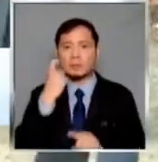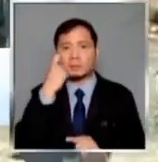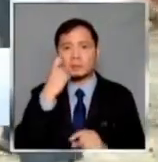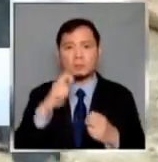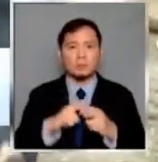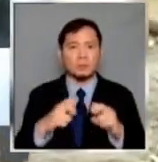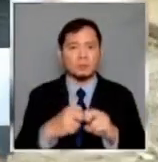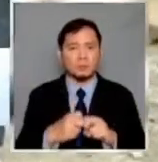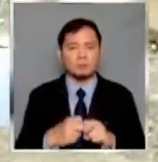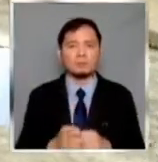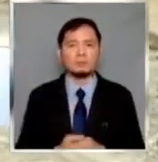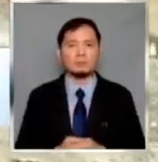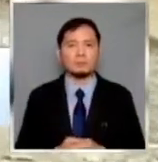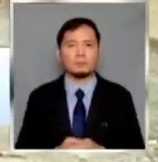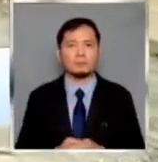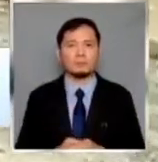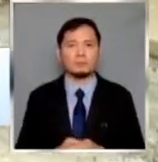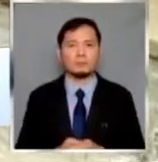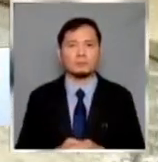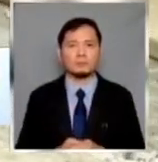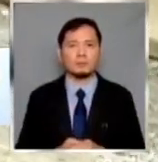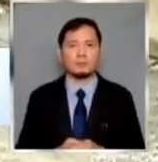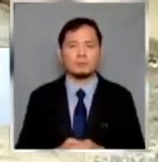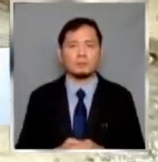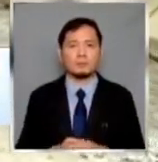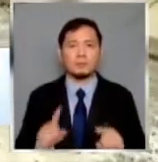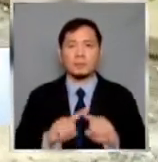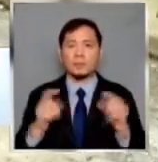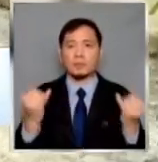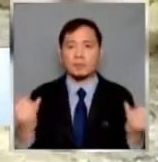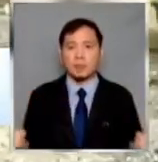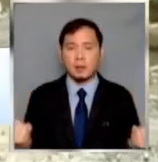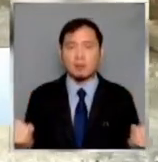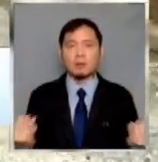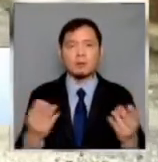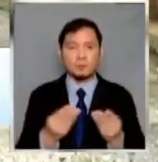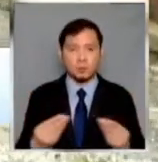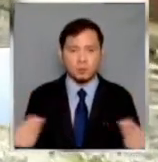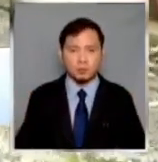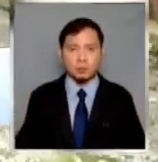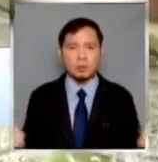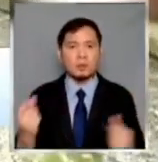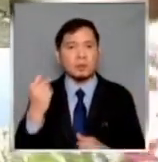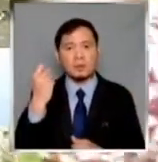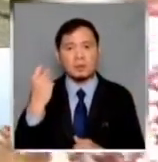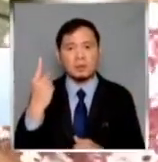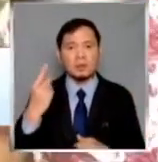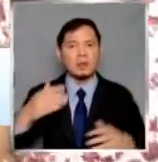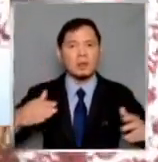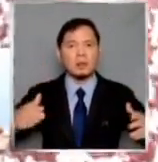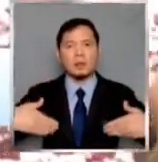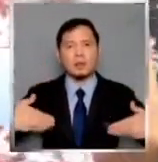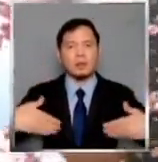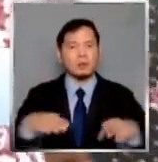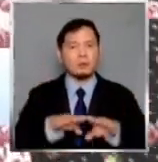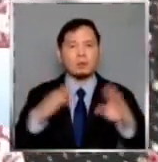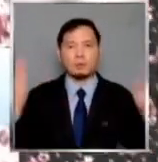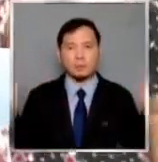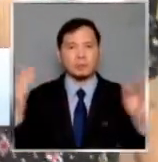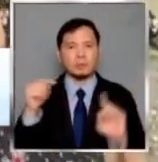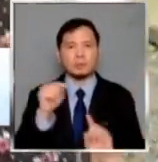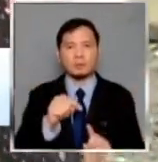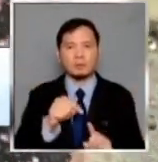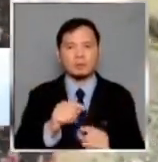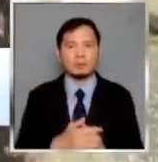na tumatanggap ng mga botante. Ito'y matapos dumating na ang mga poll watchers dito sa lugar. Paunti-unti na rin ang mga botante na dumarating dito.